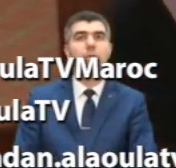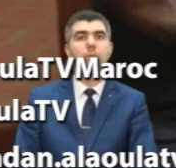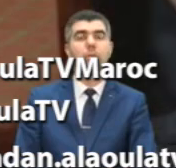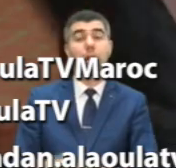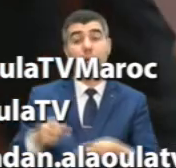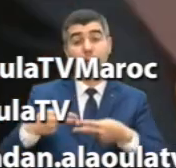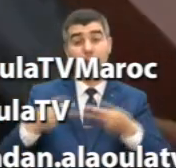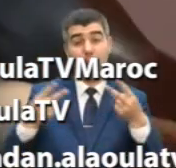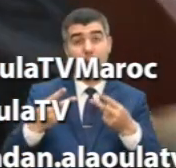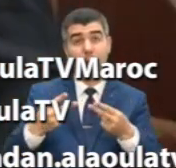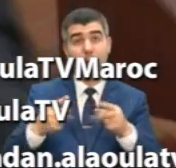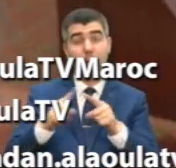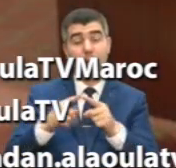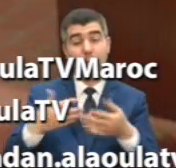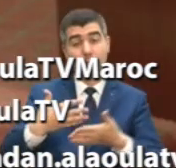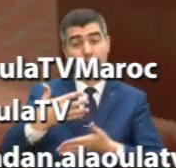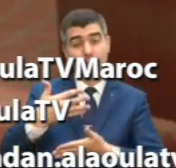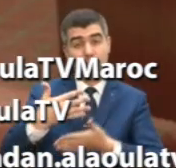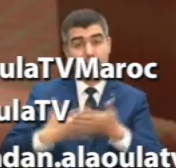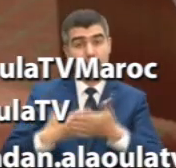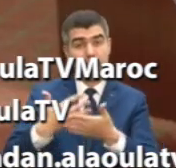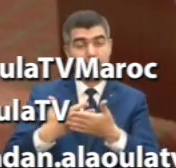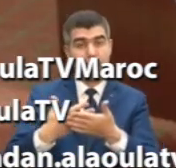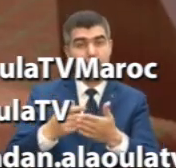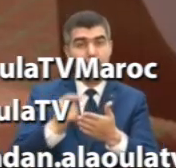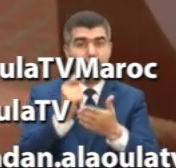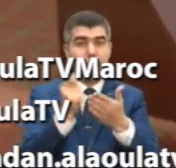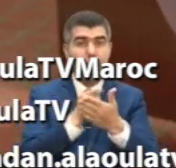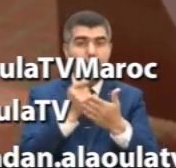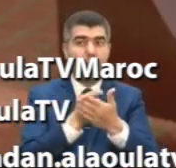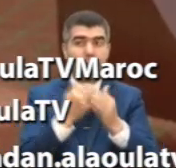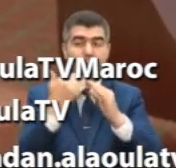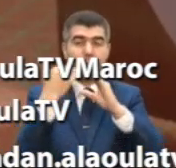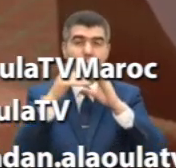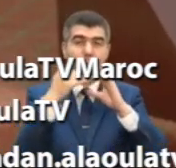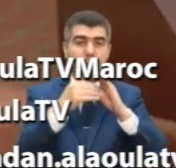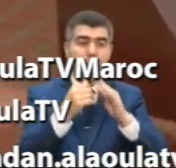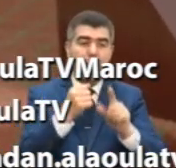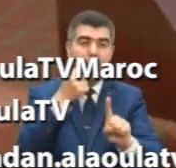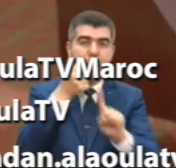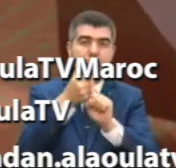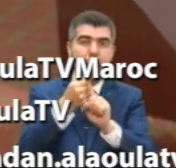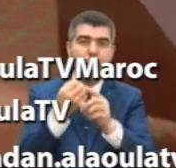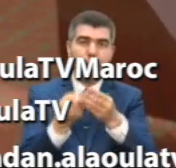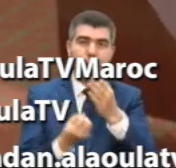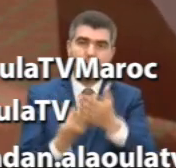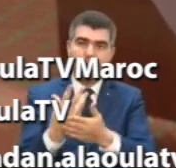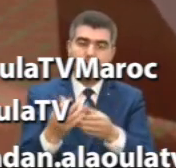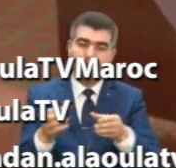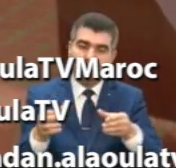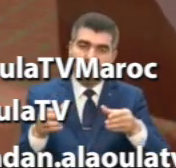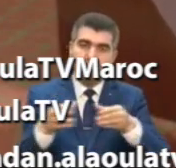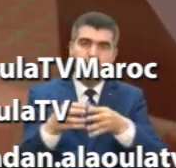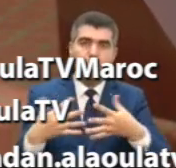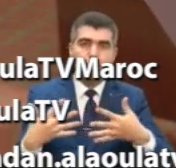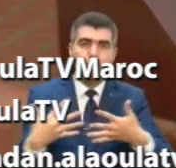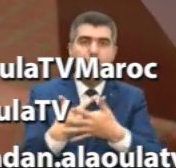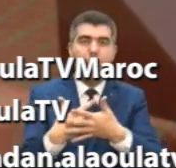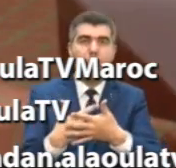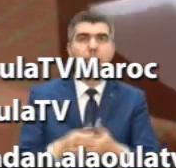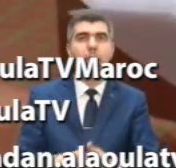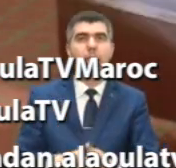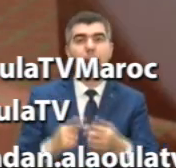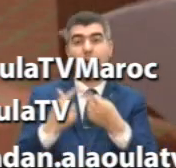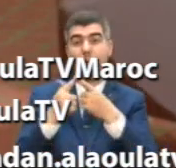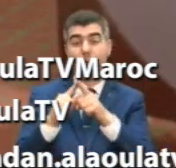المنشور المشترك اللي هو صيغة جديدة للعمل التشاركي سيحدث لجانا